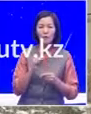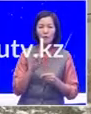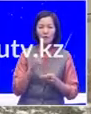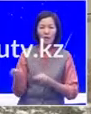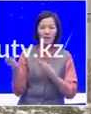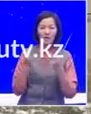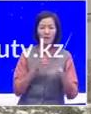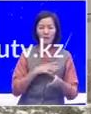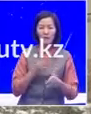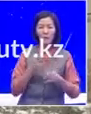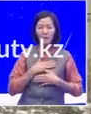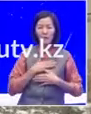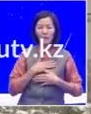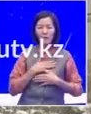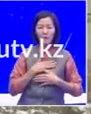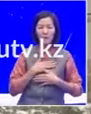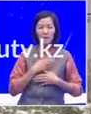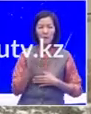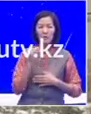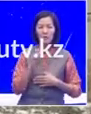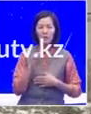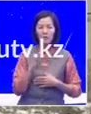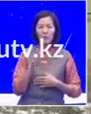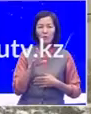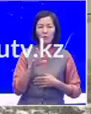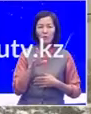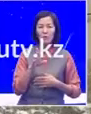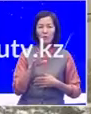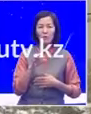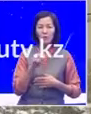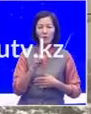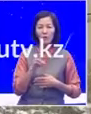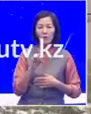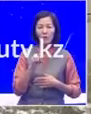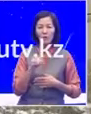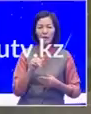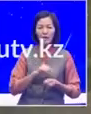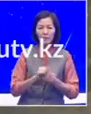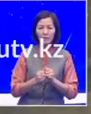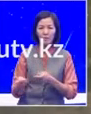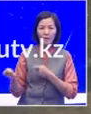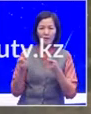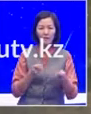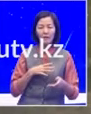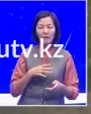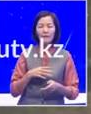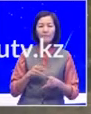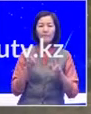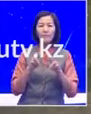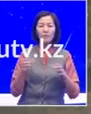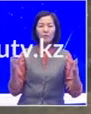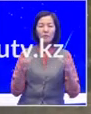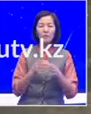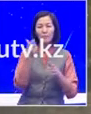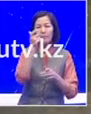де бізге ауданға Шваркөл, Қаражыра және Ойқырағай көмір тасымалданады. Мониторингті топ Панфилов